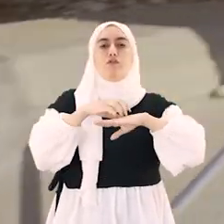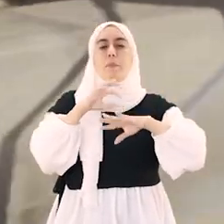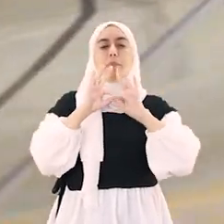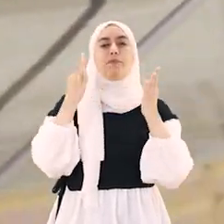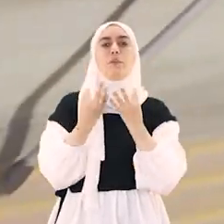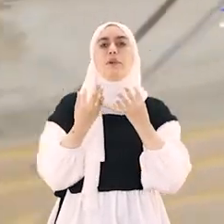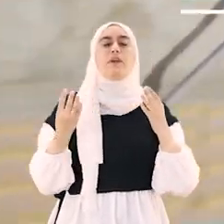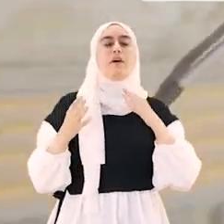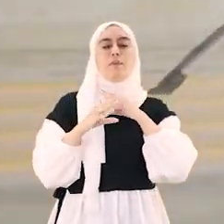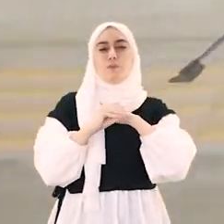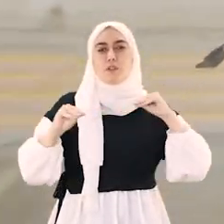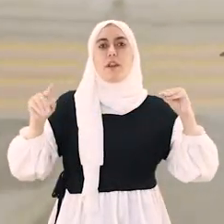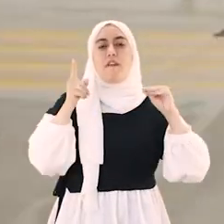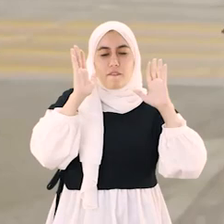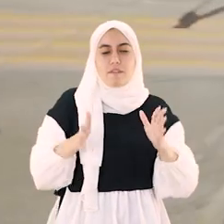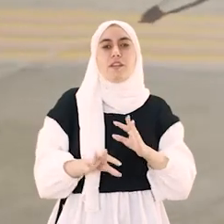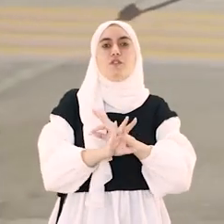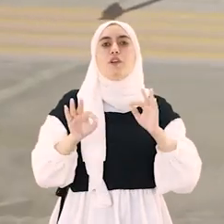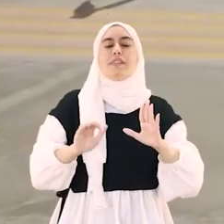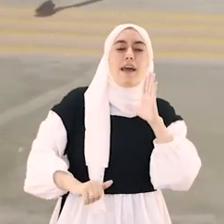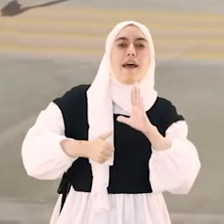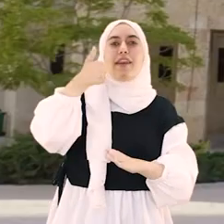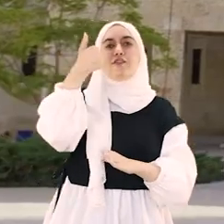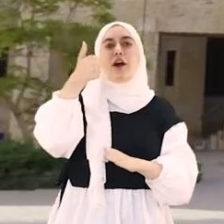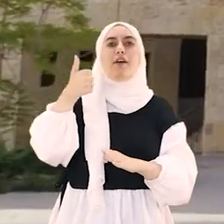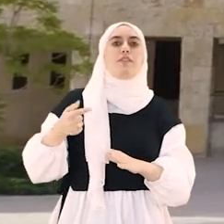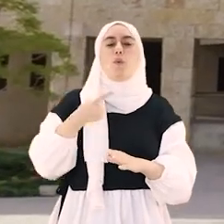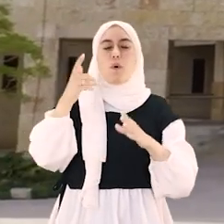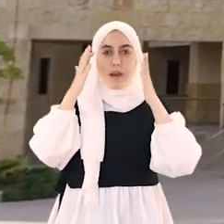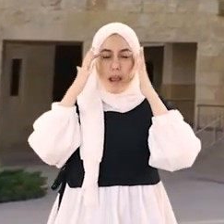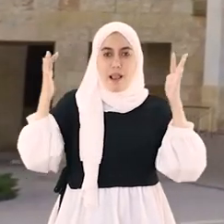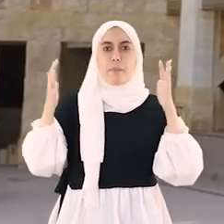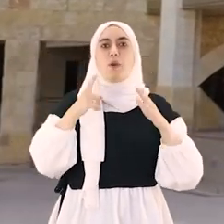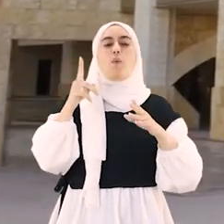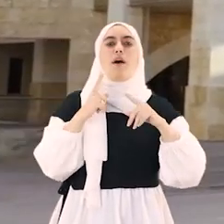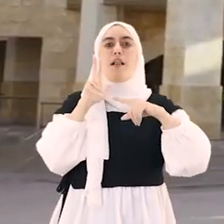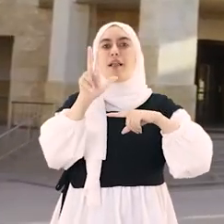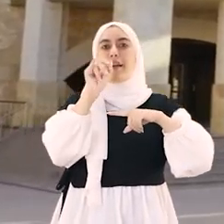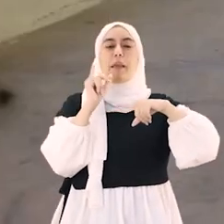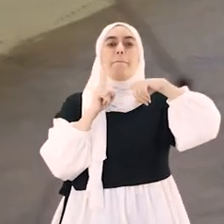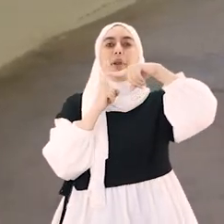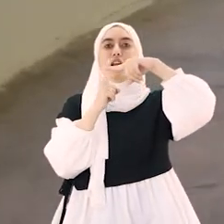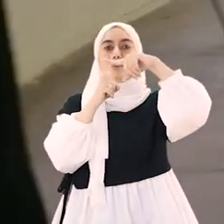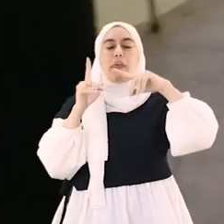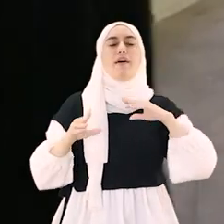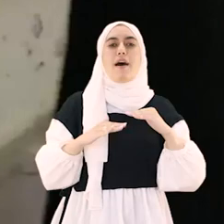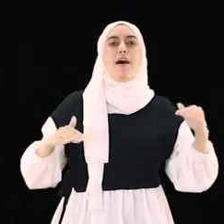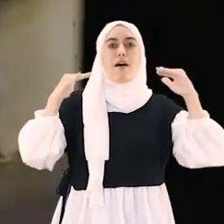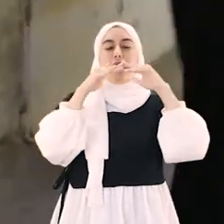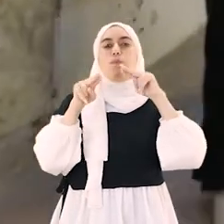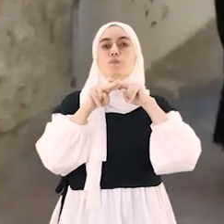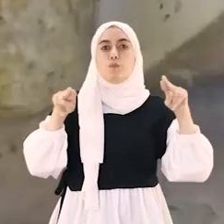مستقره تتوافر فيها فرص النجاح والتميز العلمي والقيم الايجابيه بعداله